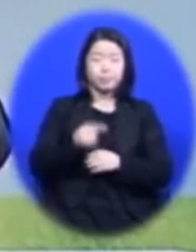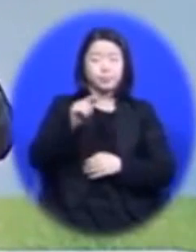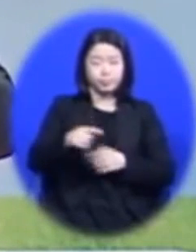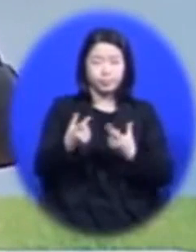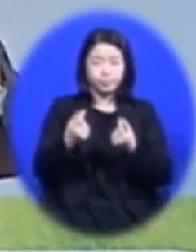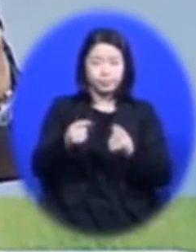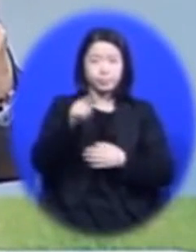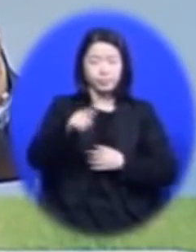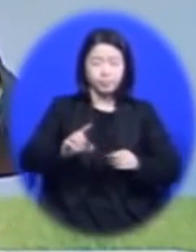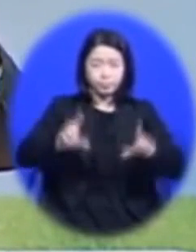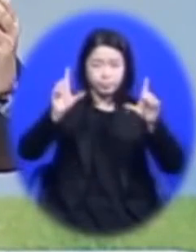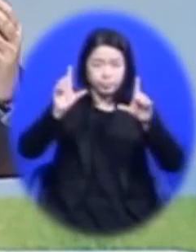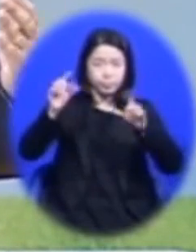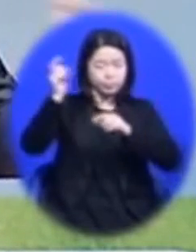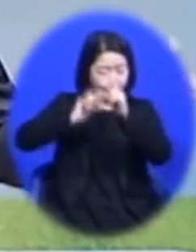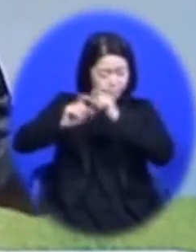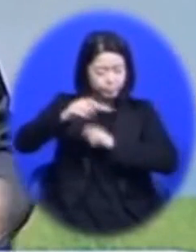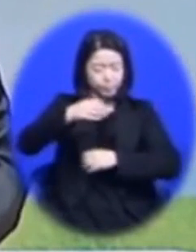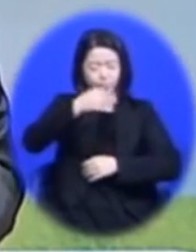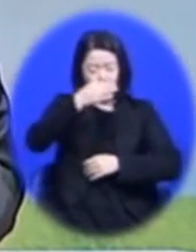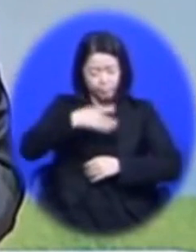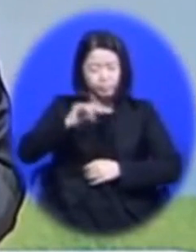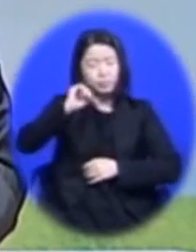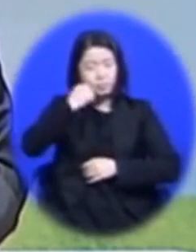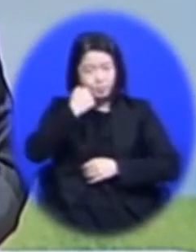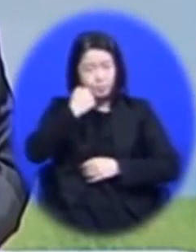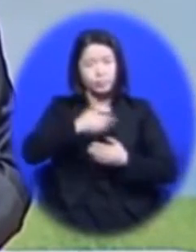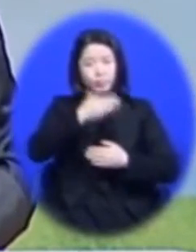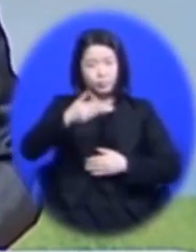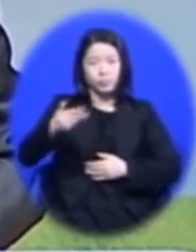그렇게 그날 밤은 힘들고 어렵게 지나갔습니다.